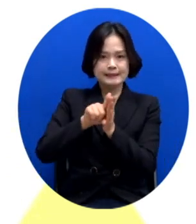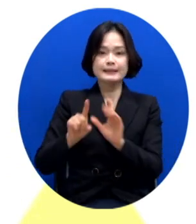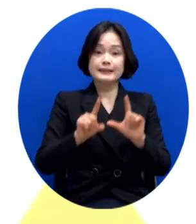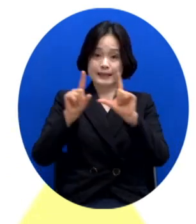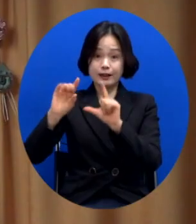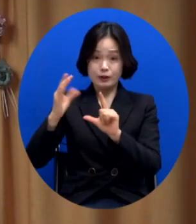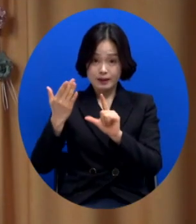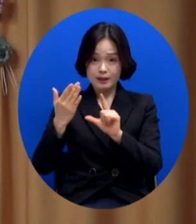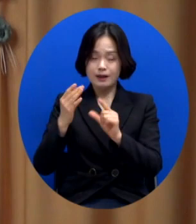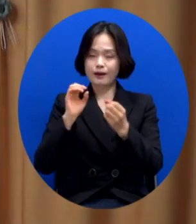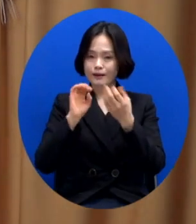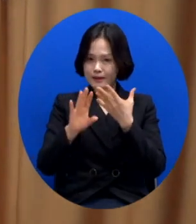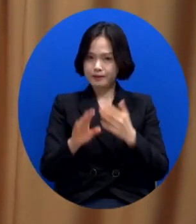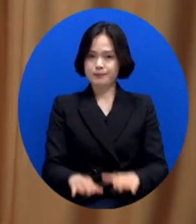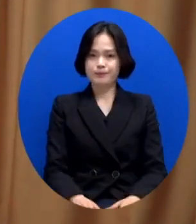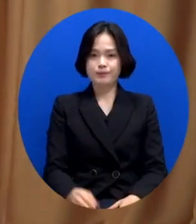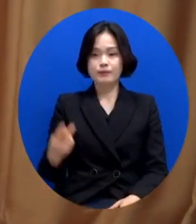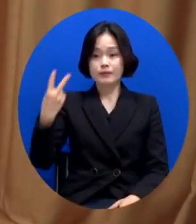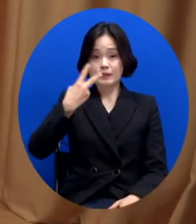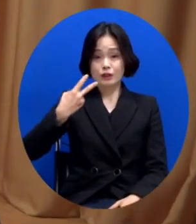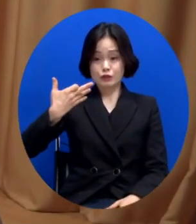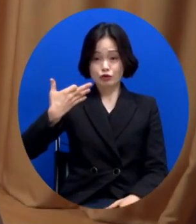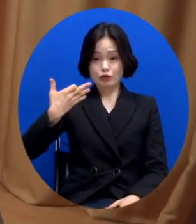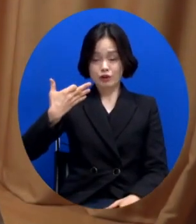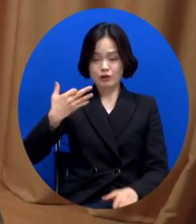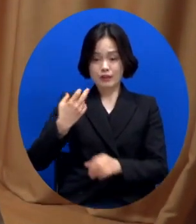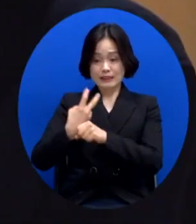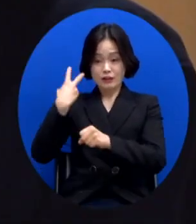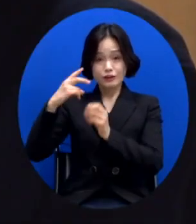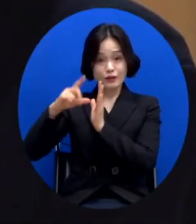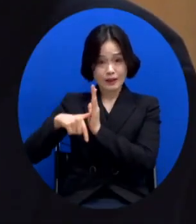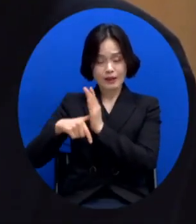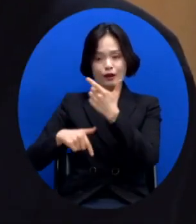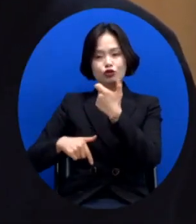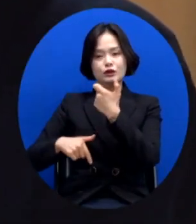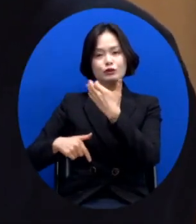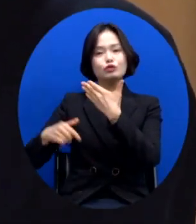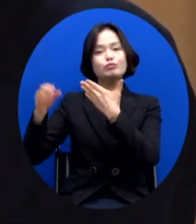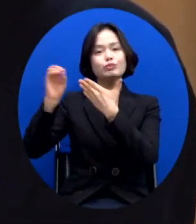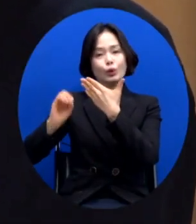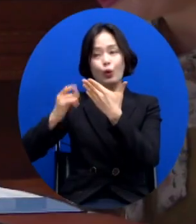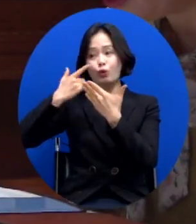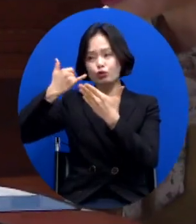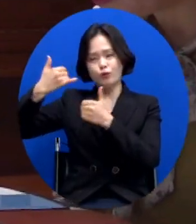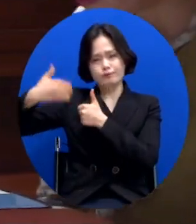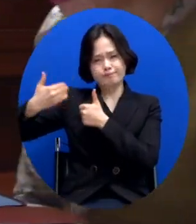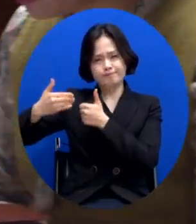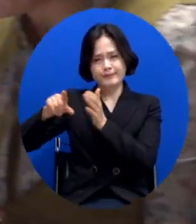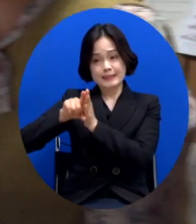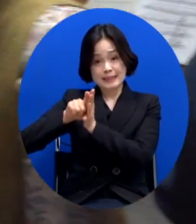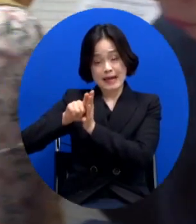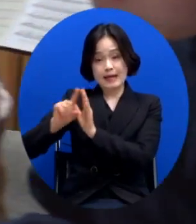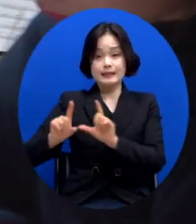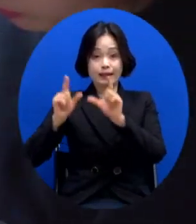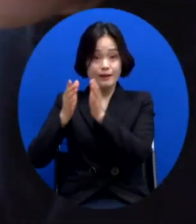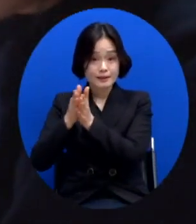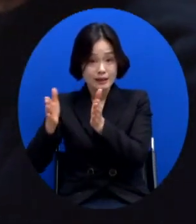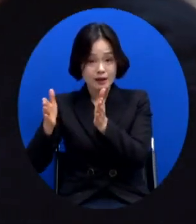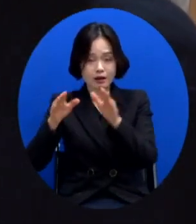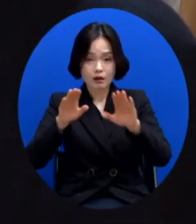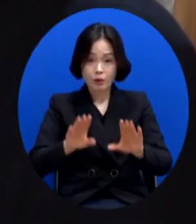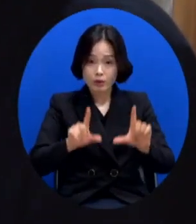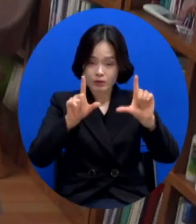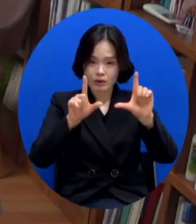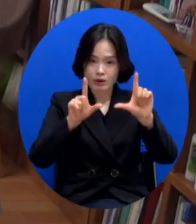답했습니다 2019년 조사 당시에는 69.2% 가 아픔으로 인해 신앙 생활을 시작했지만 가족